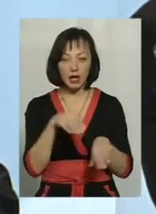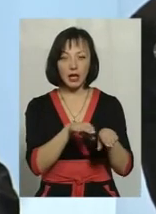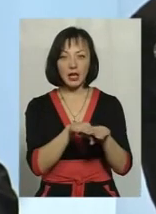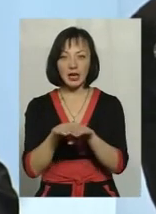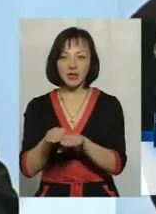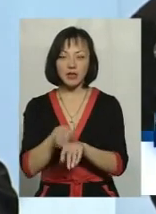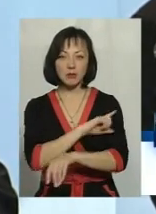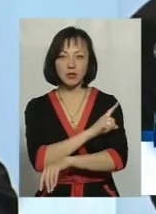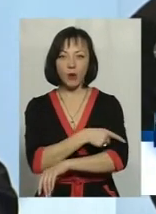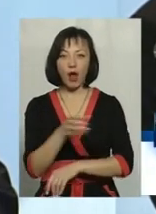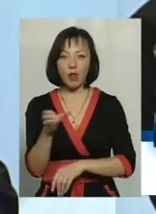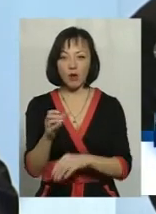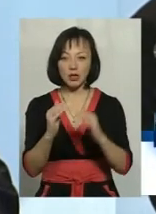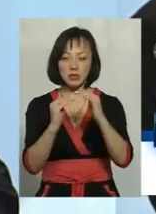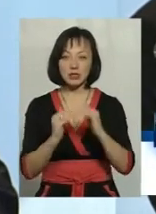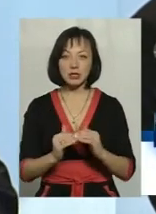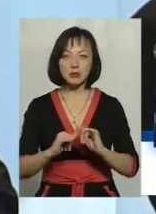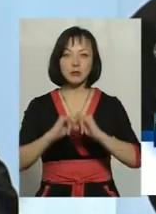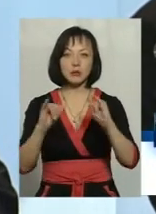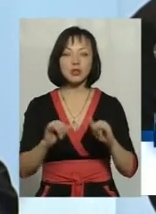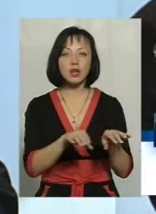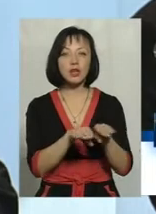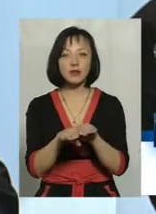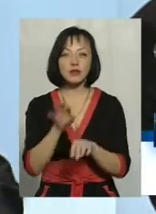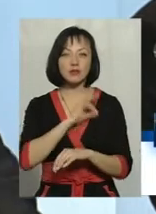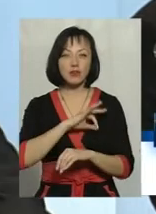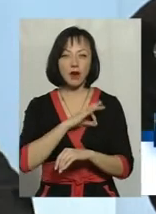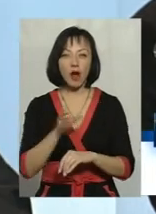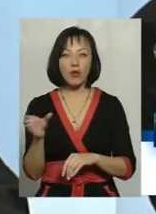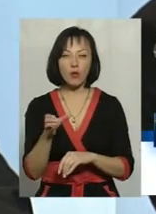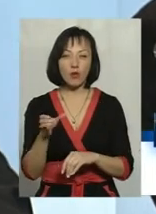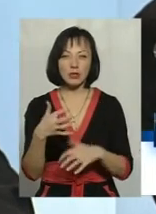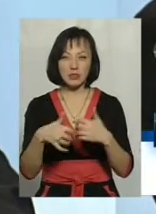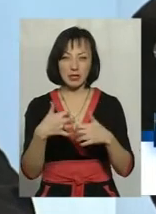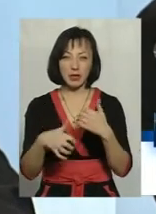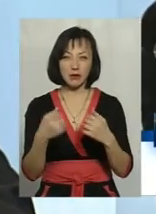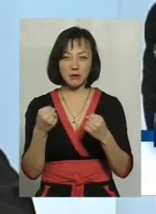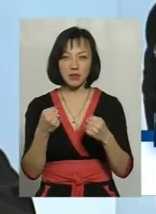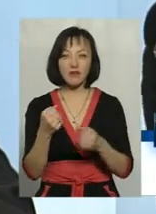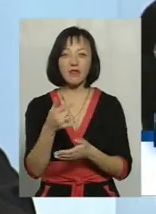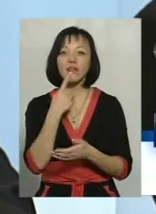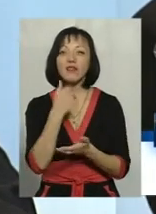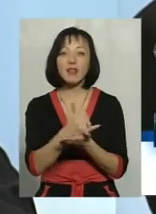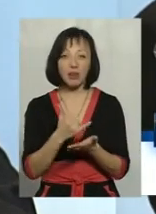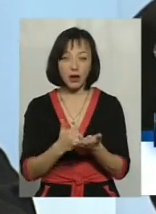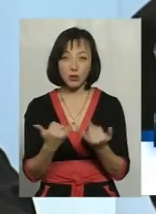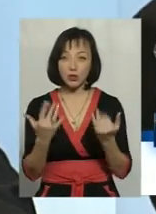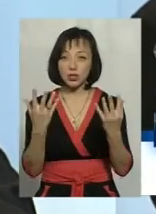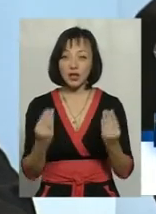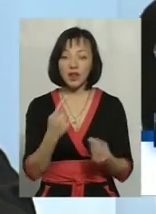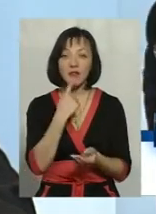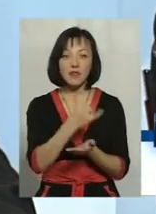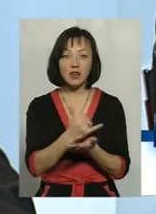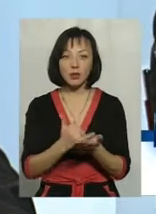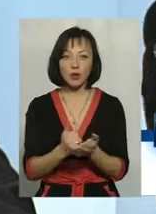міцного алкоголю знижувався, збільшувався рівень вживання алкоголю середньої міцності, тобто вина. На сьогоднішній день вино